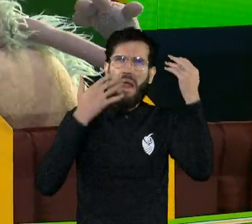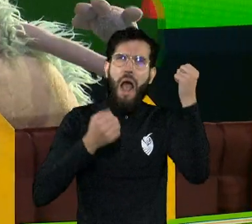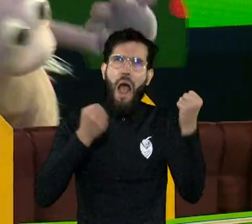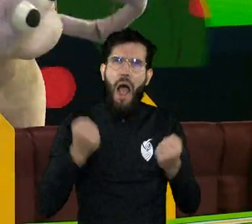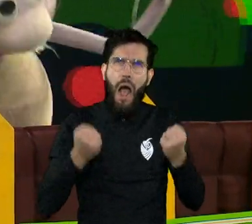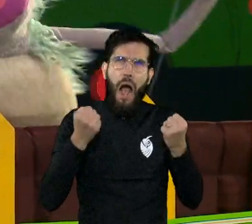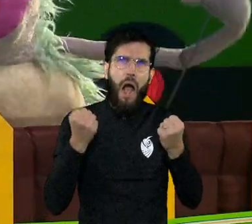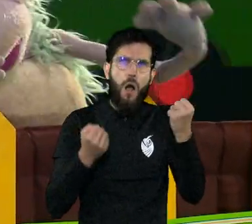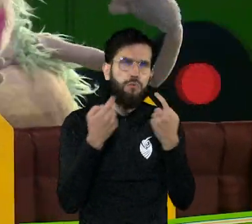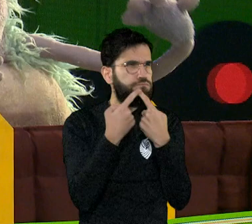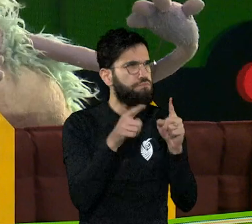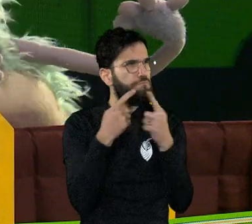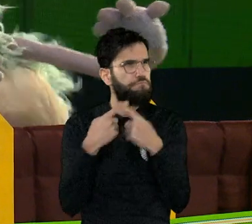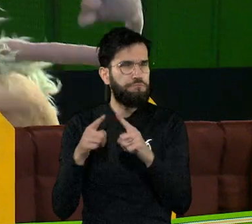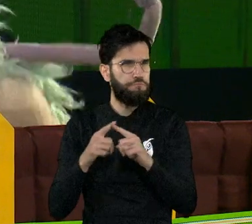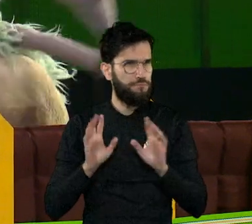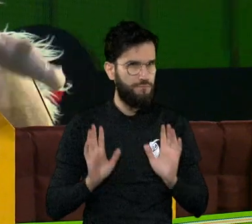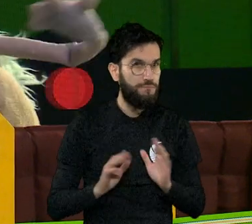auta poznáme.